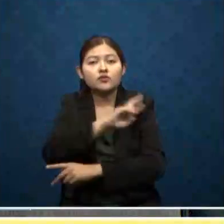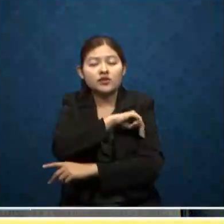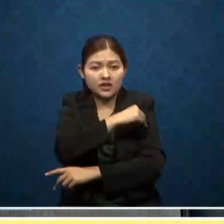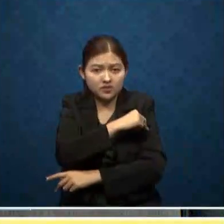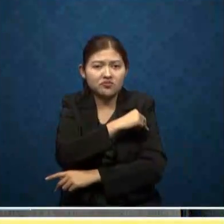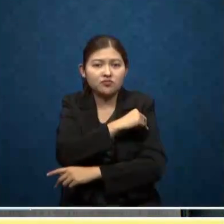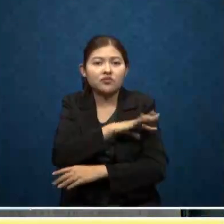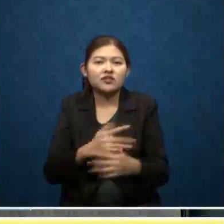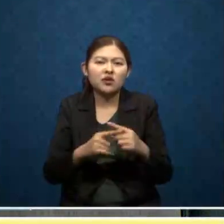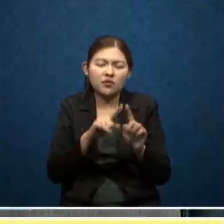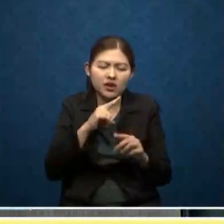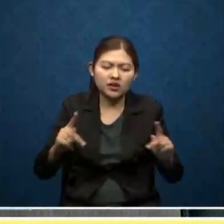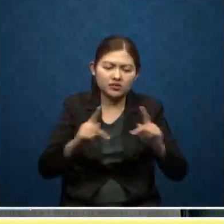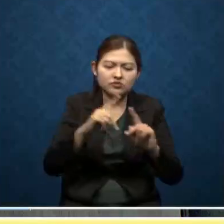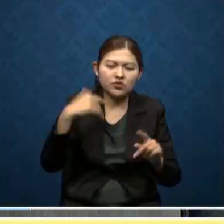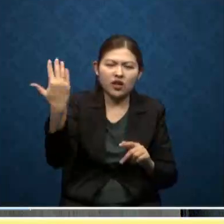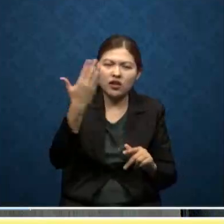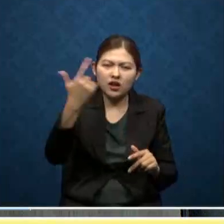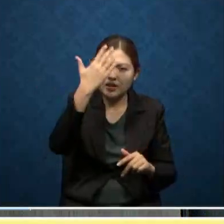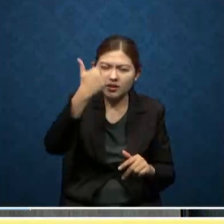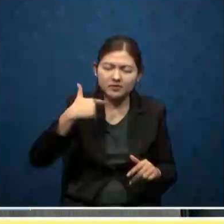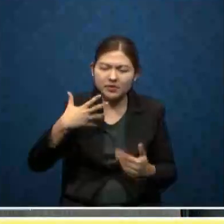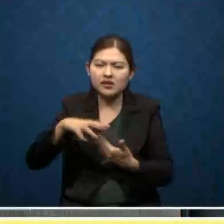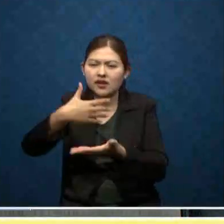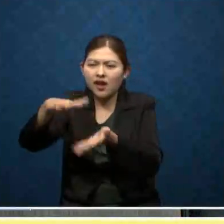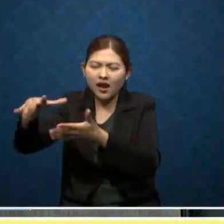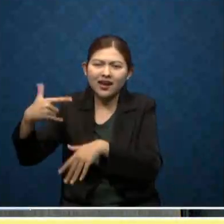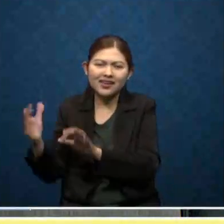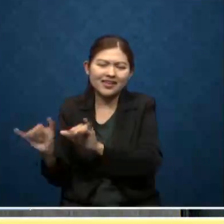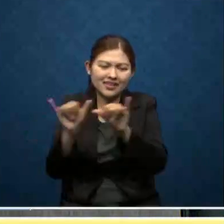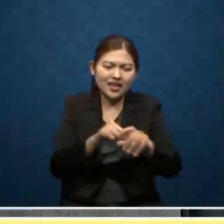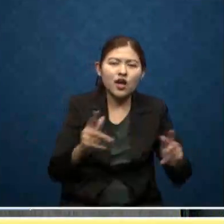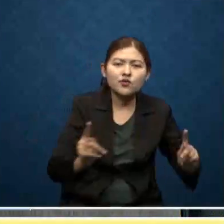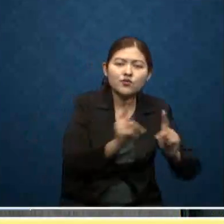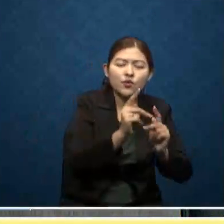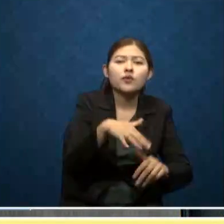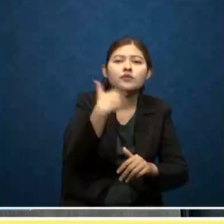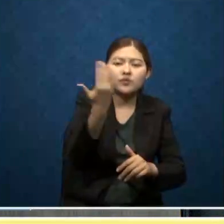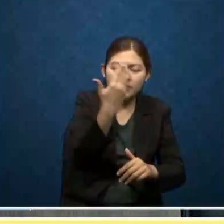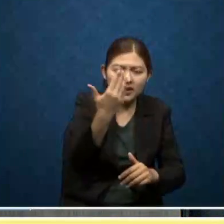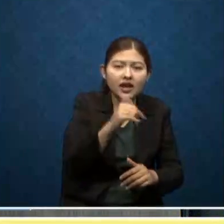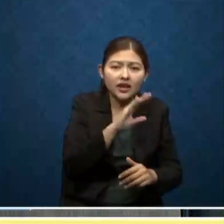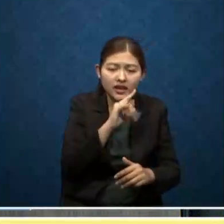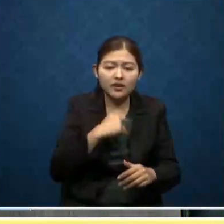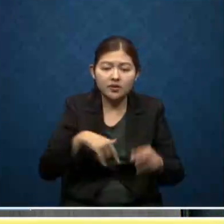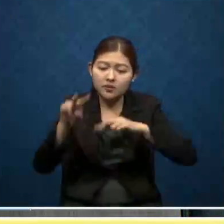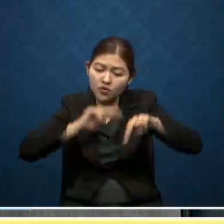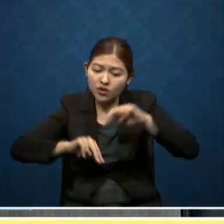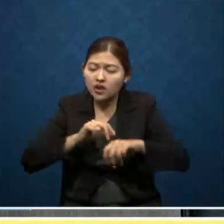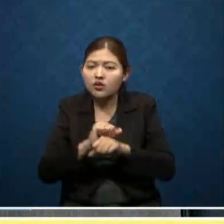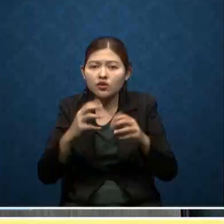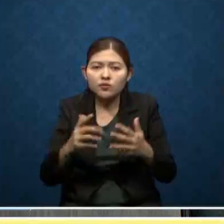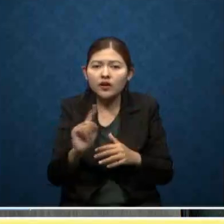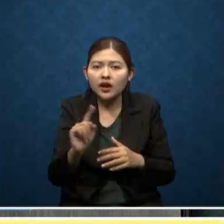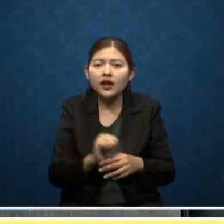งานเนี่ยยังไม่เข้าใจว่าทำไมฝ่ายจำหน่ายยังไม่ยอมให้ย้ายมาอยู่ที่กระทรวงพลังงานแล้วเอกภาพในการบริหารจะอยู่ที่ไหน